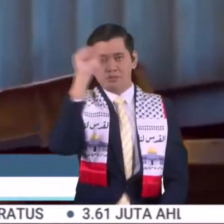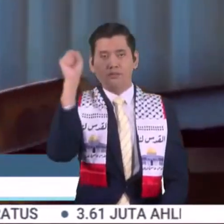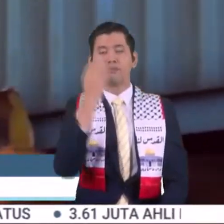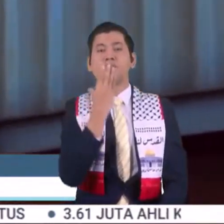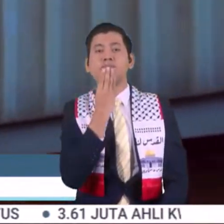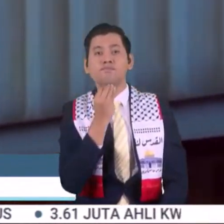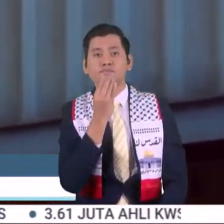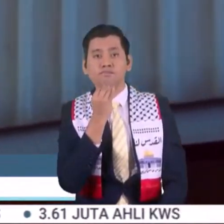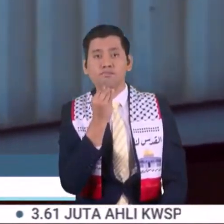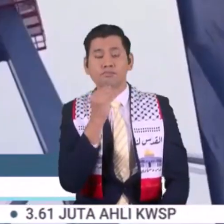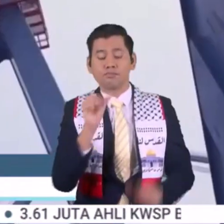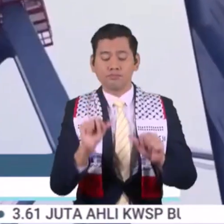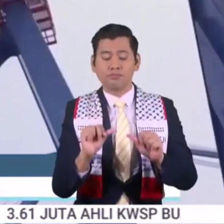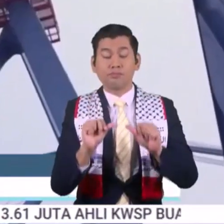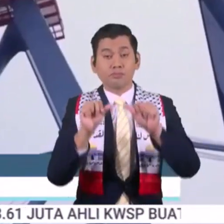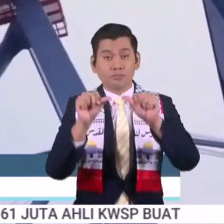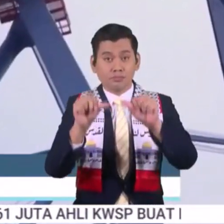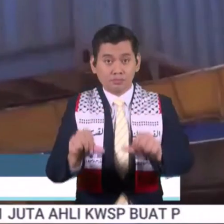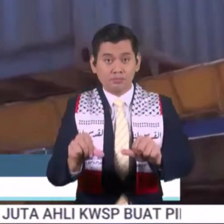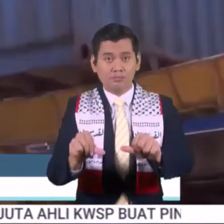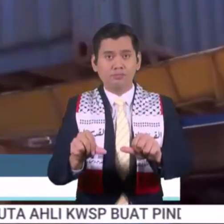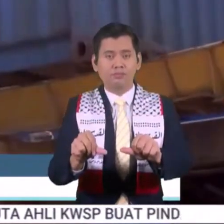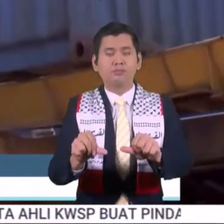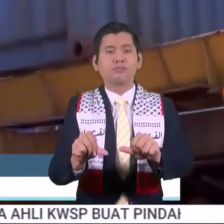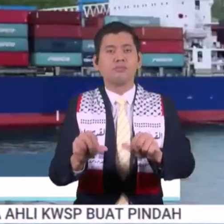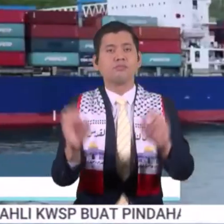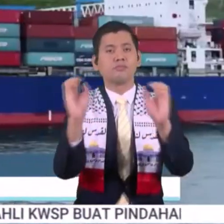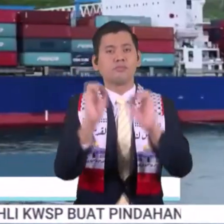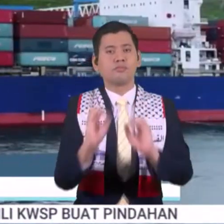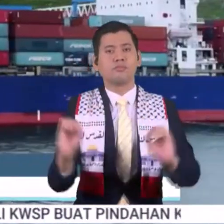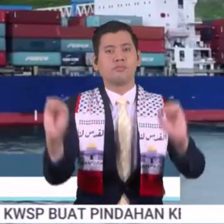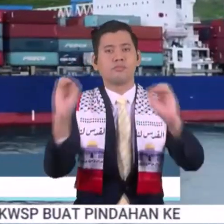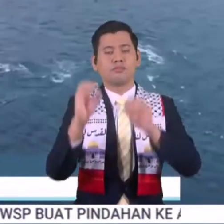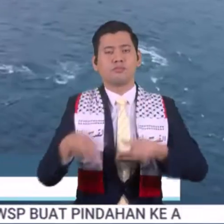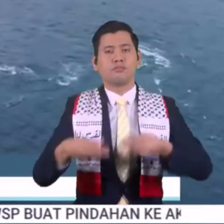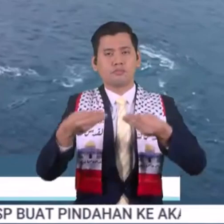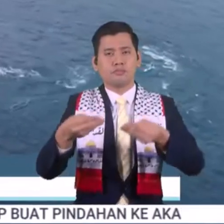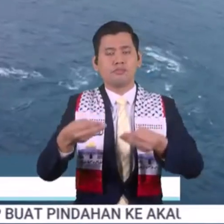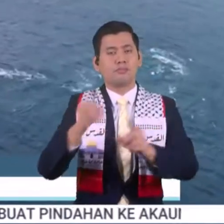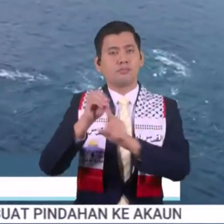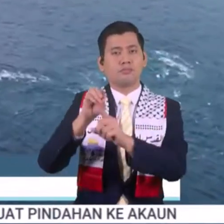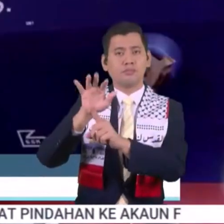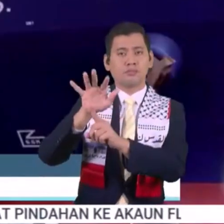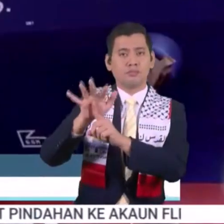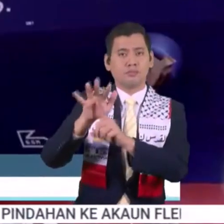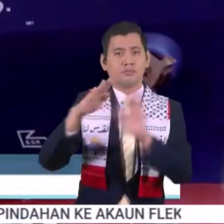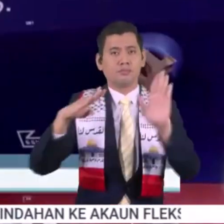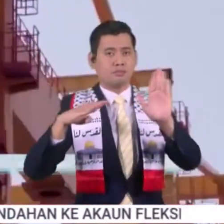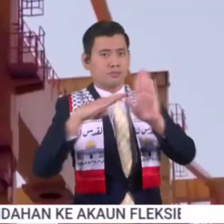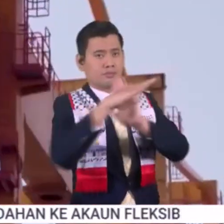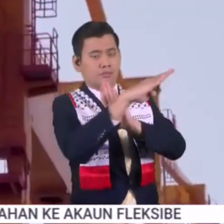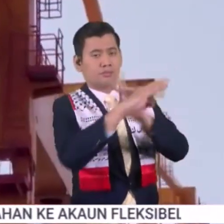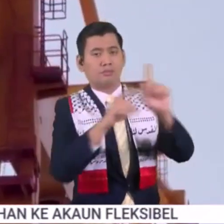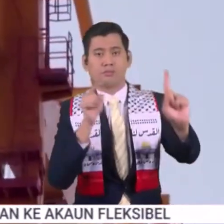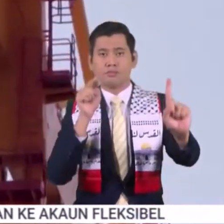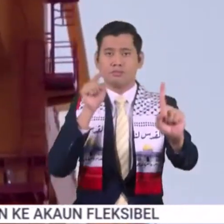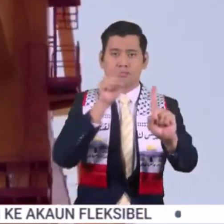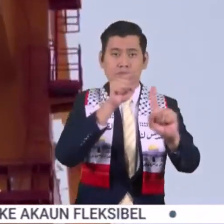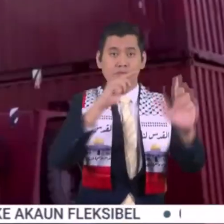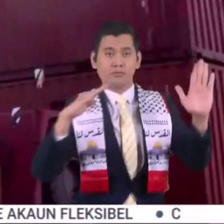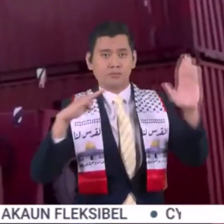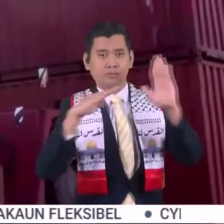Ibrahim teruskan konsolidasi fiskal tanpa korbankan pertumbuhan dengan sasakan pengembangan